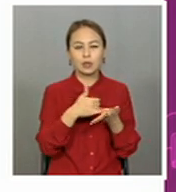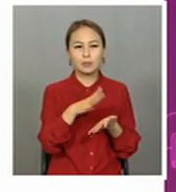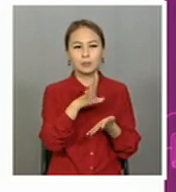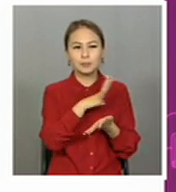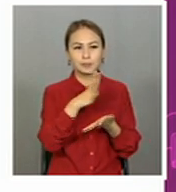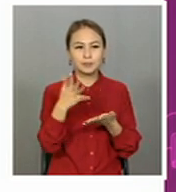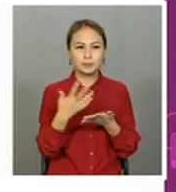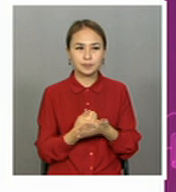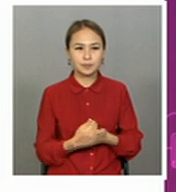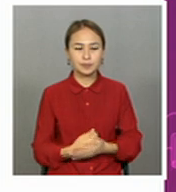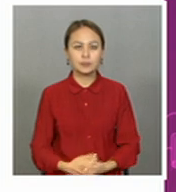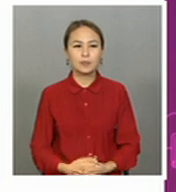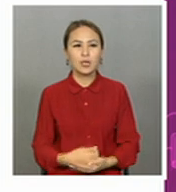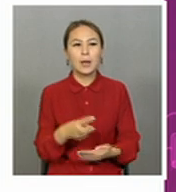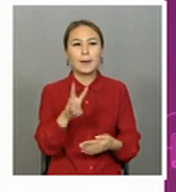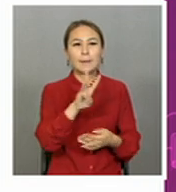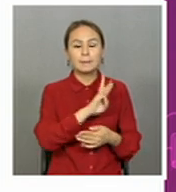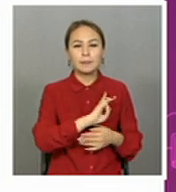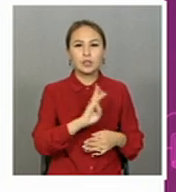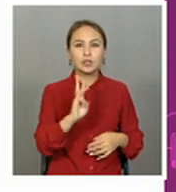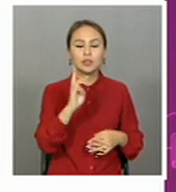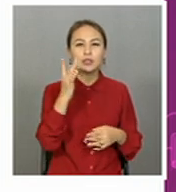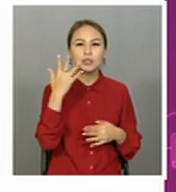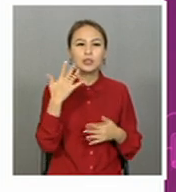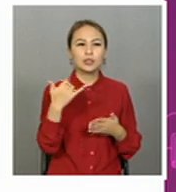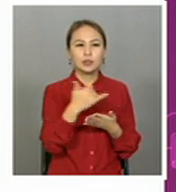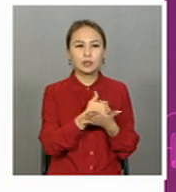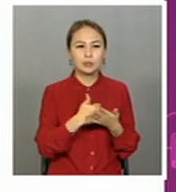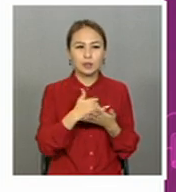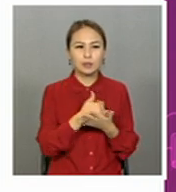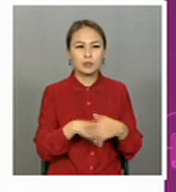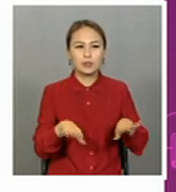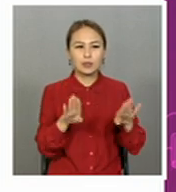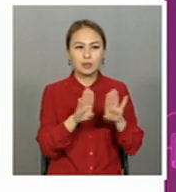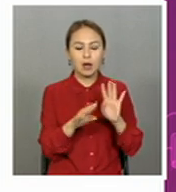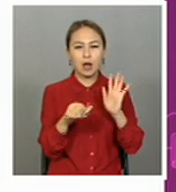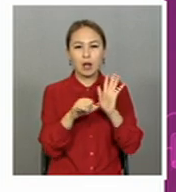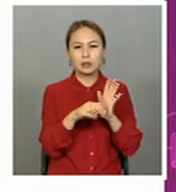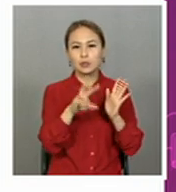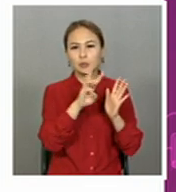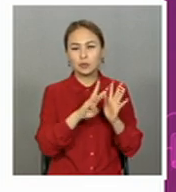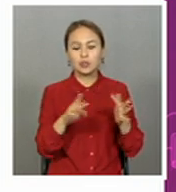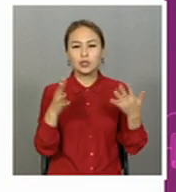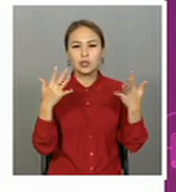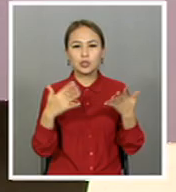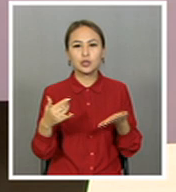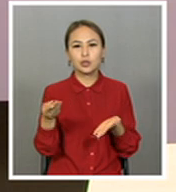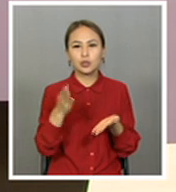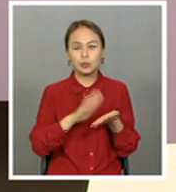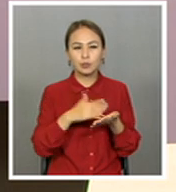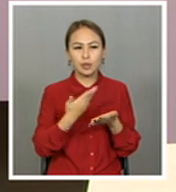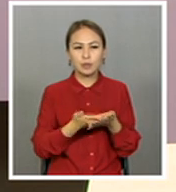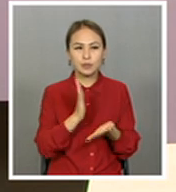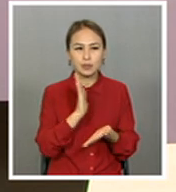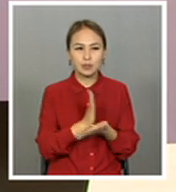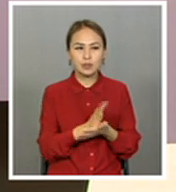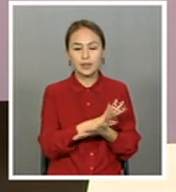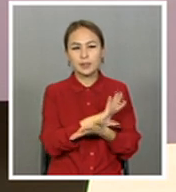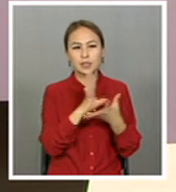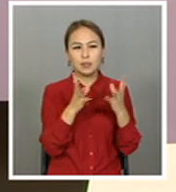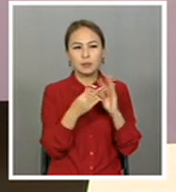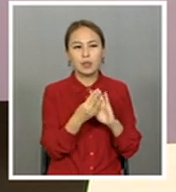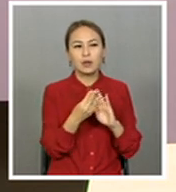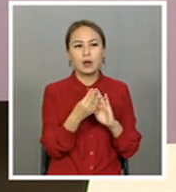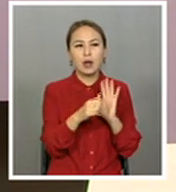анықтадыңдар. Минутына 2 құймақ пісірсе, 6 минутта неше құймақ пісіреді? Демек, 2